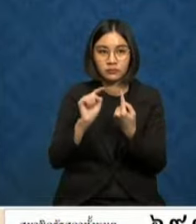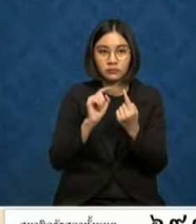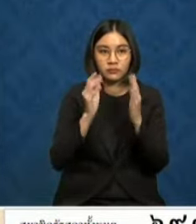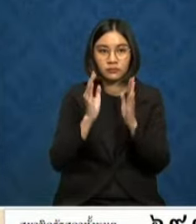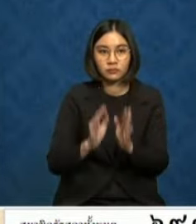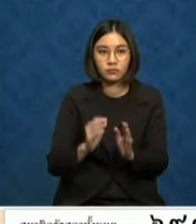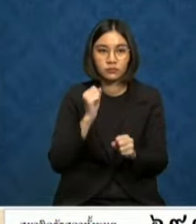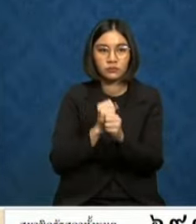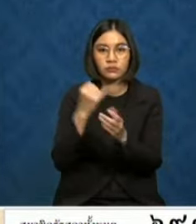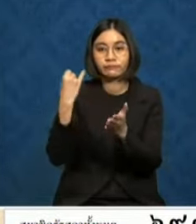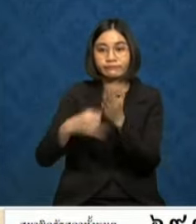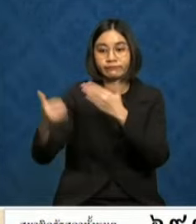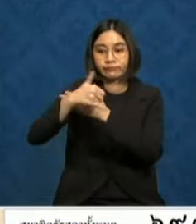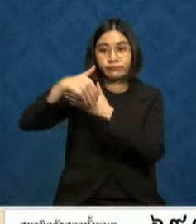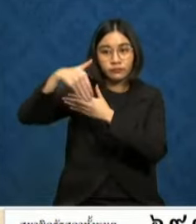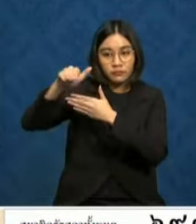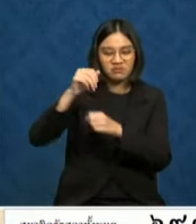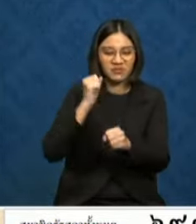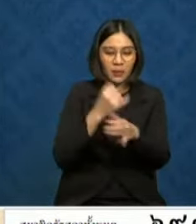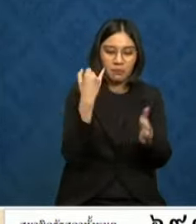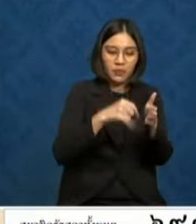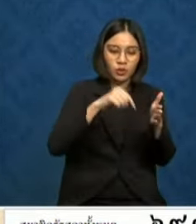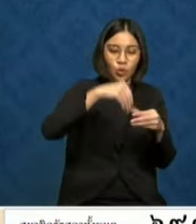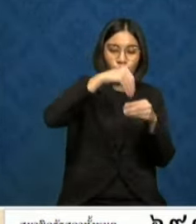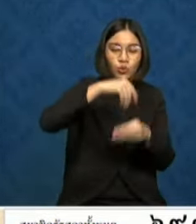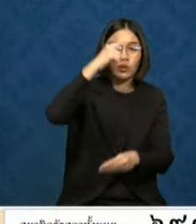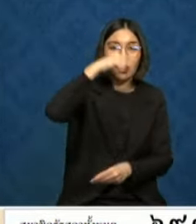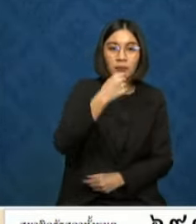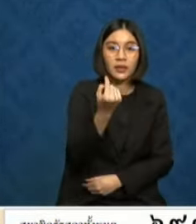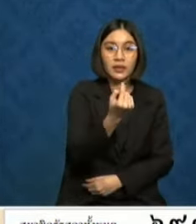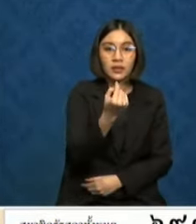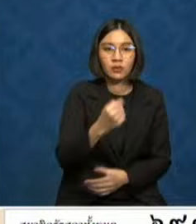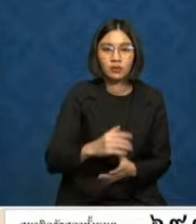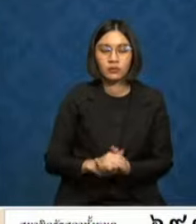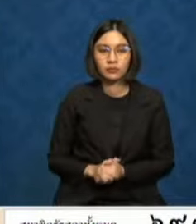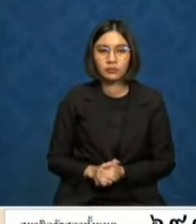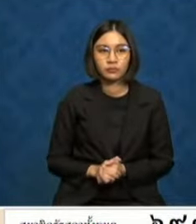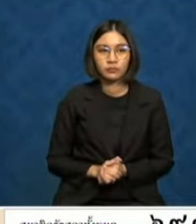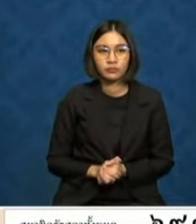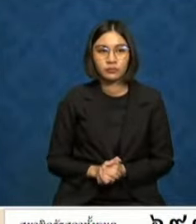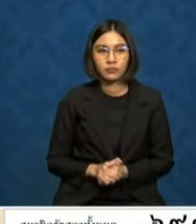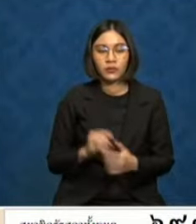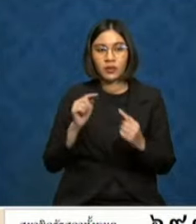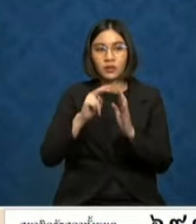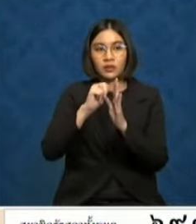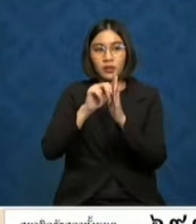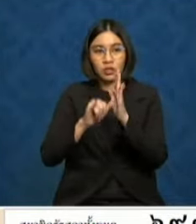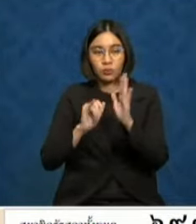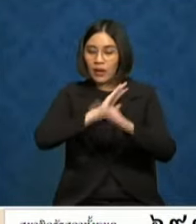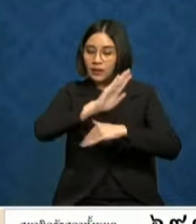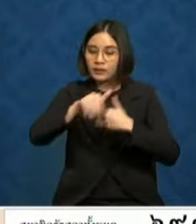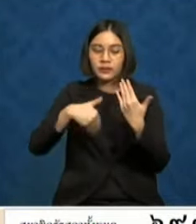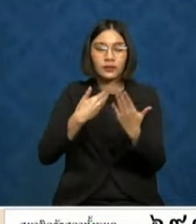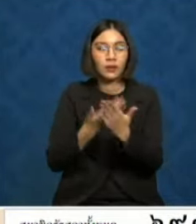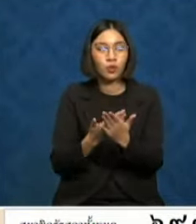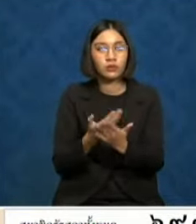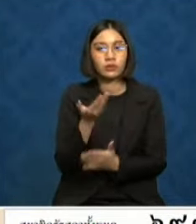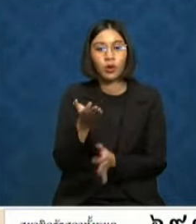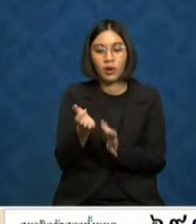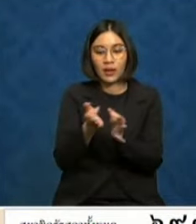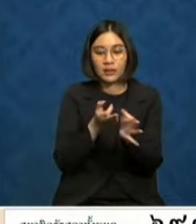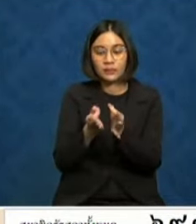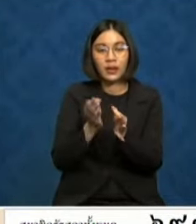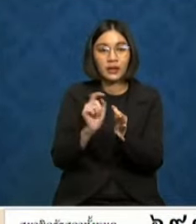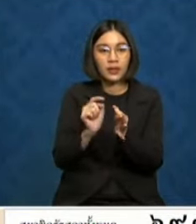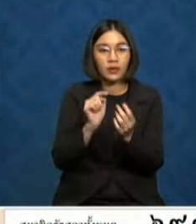ผู้ร้ายข้ามแดนที่มาดำเนินคดีในประเทศไทยเท่านั้นนะคะในนโยบายในแง่ภาพรวมนั้นขอกราบเรียน